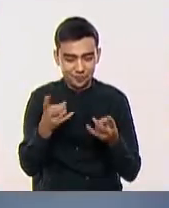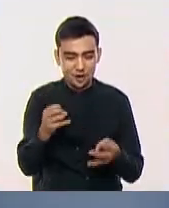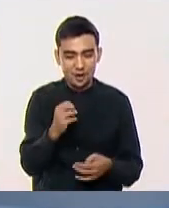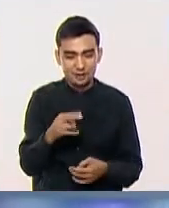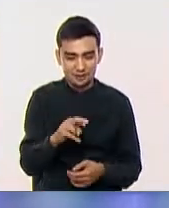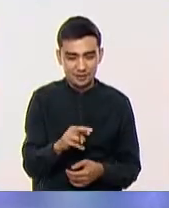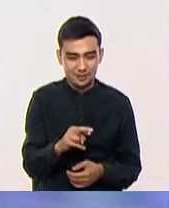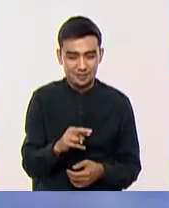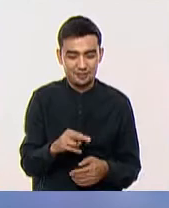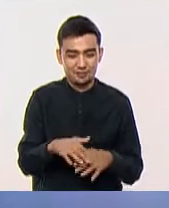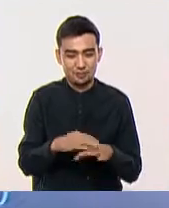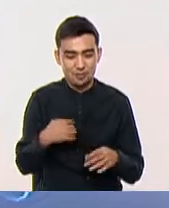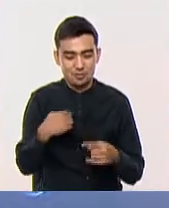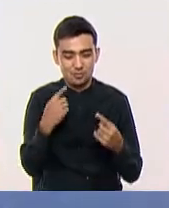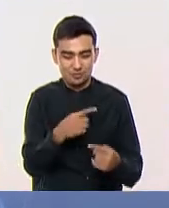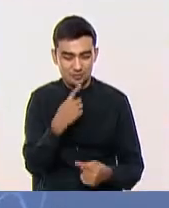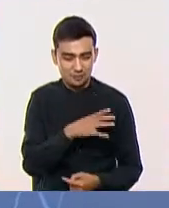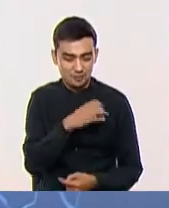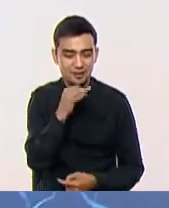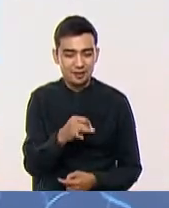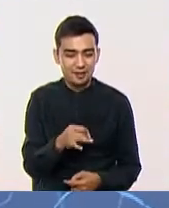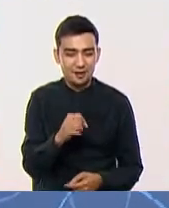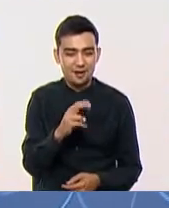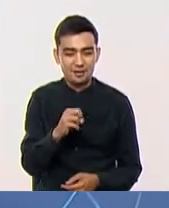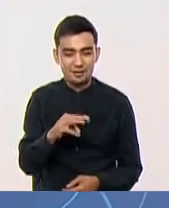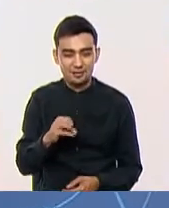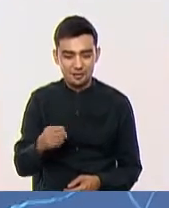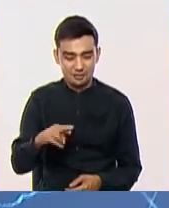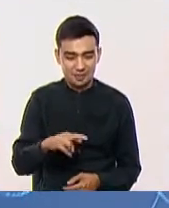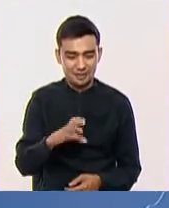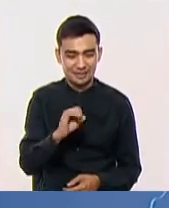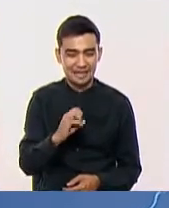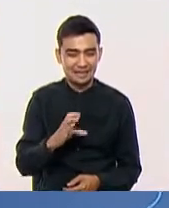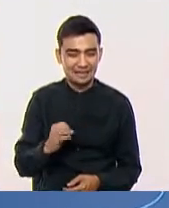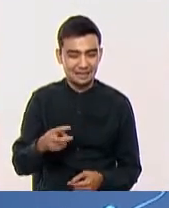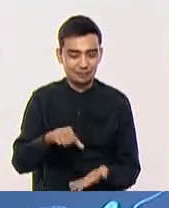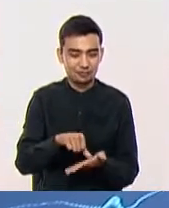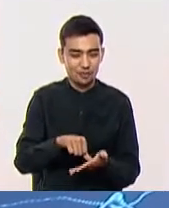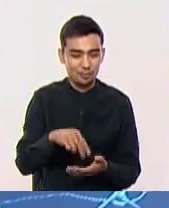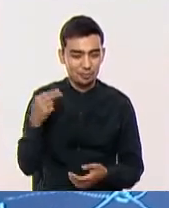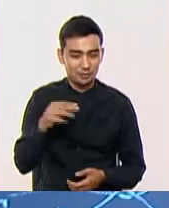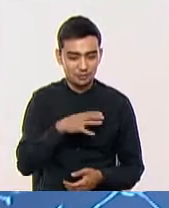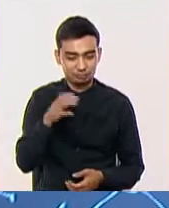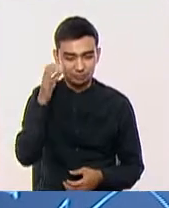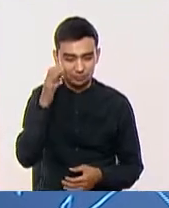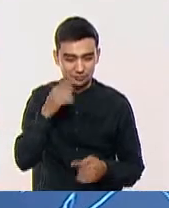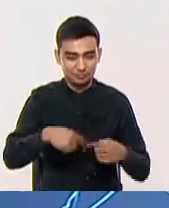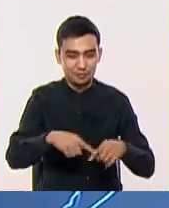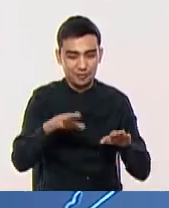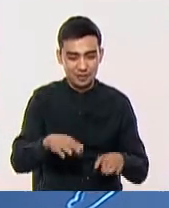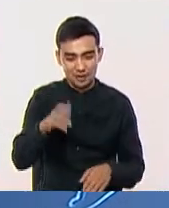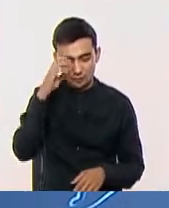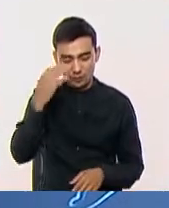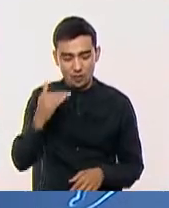акционерлік қоғам болуына қарсы. Айтуларынша, академияның мерейтойлық сессиясына қатысқан президент ғылым ордасына мемлекеттік мәртебе